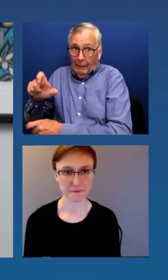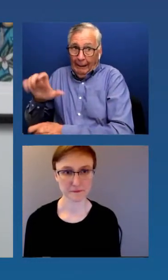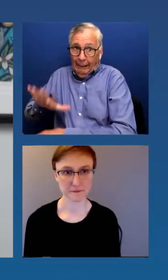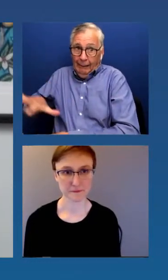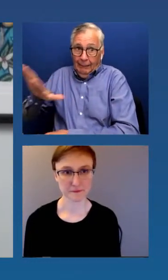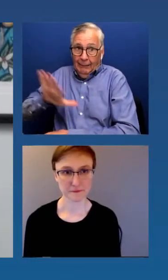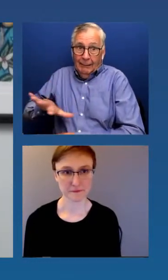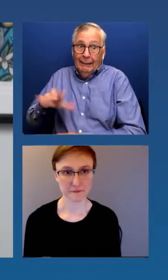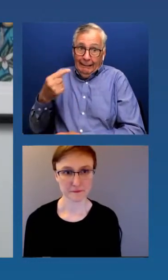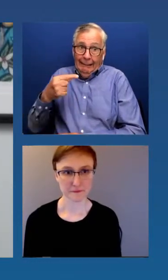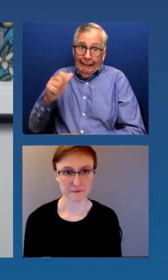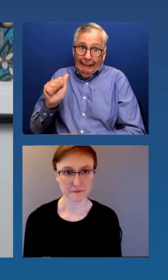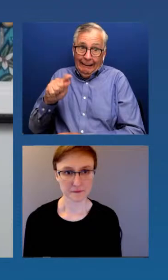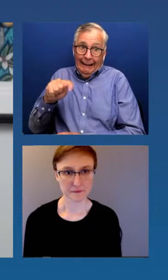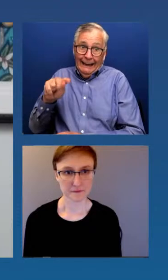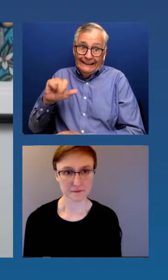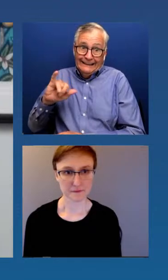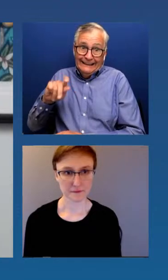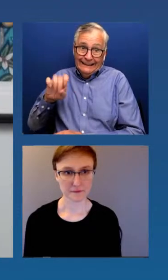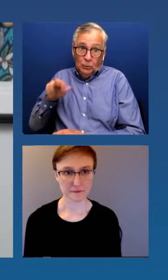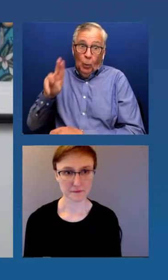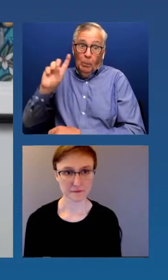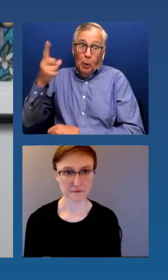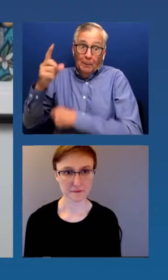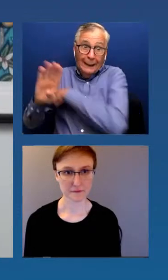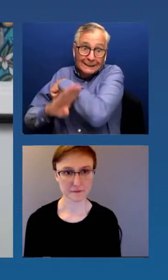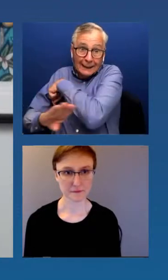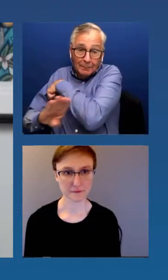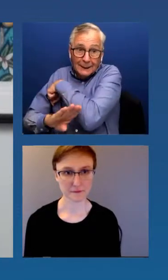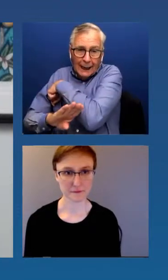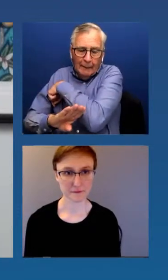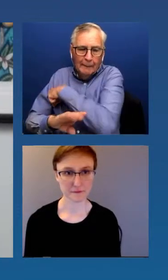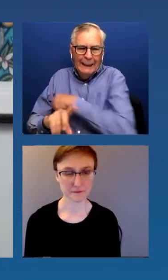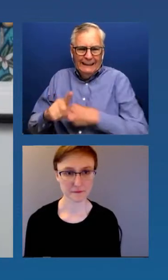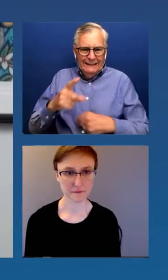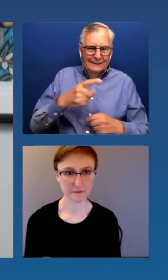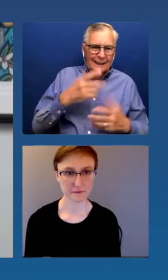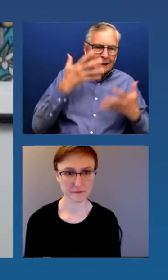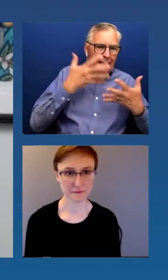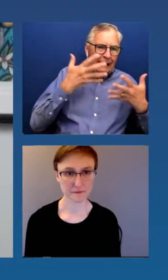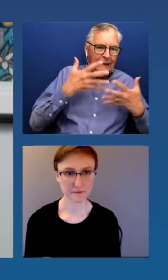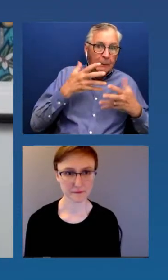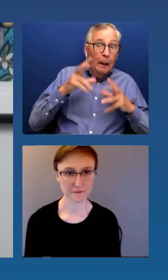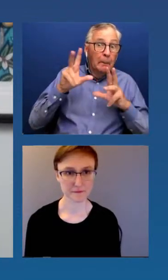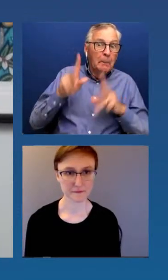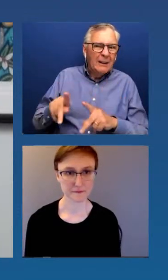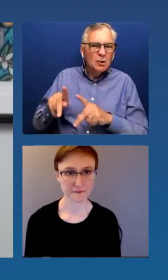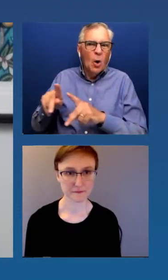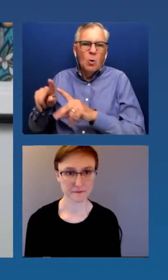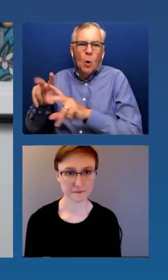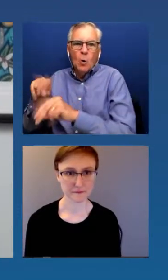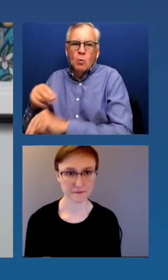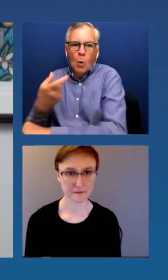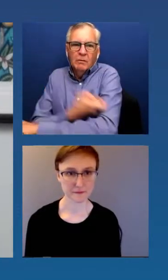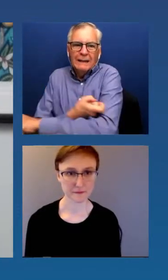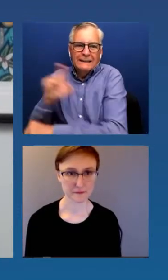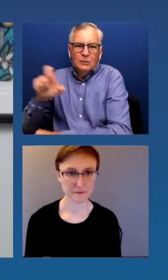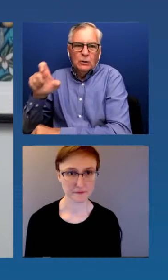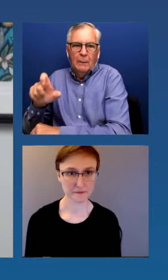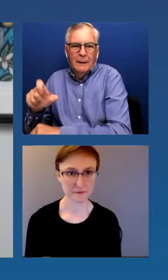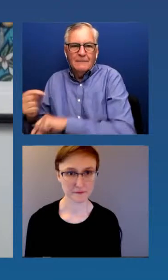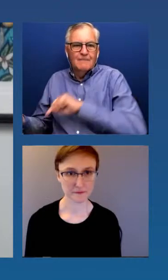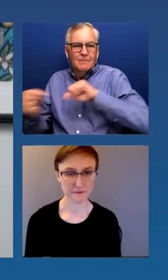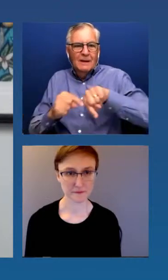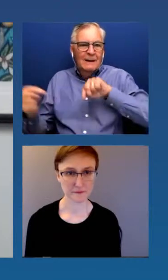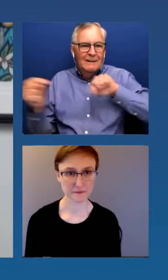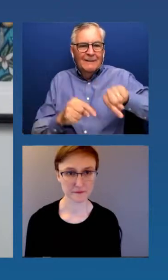à Gatineau à compter du 1er septembre, est-ce qu'on craint que des gens non vaccinés du Québec viennent en